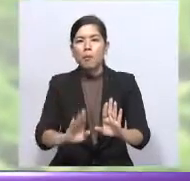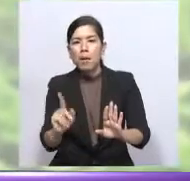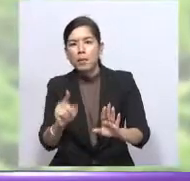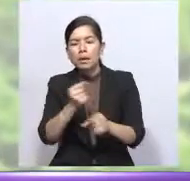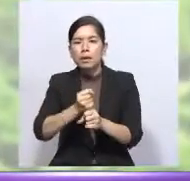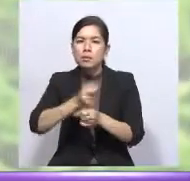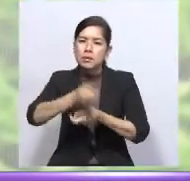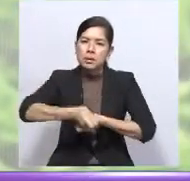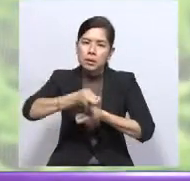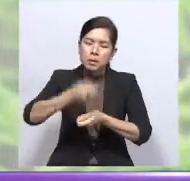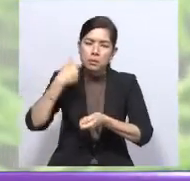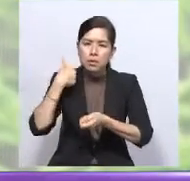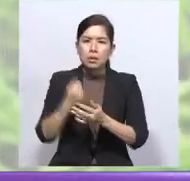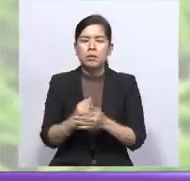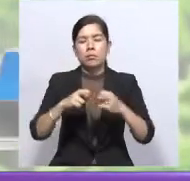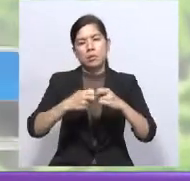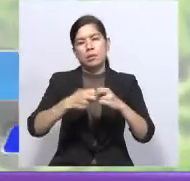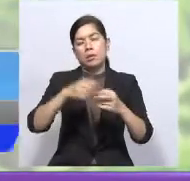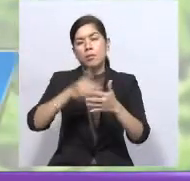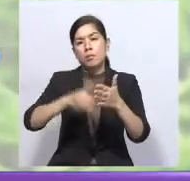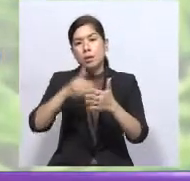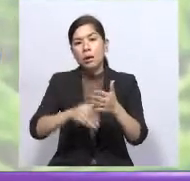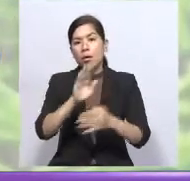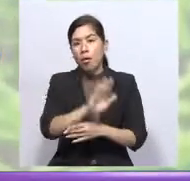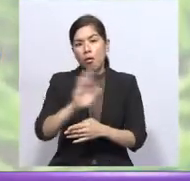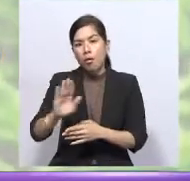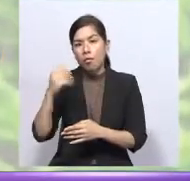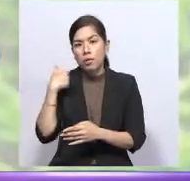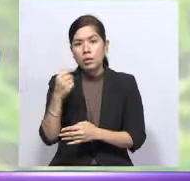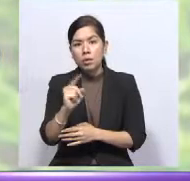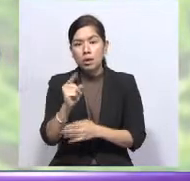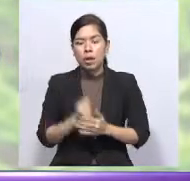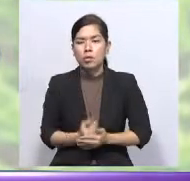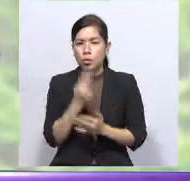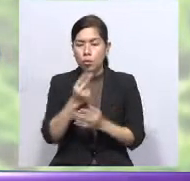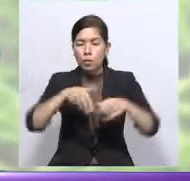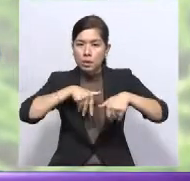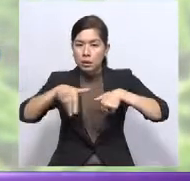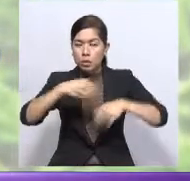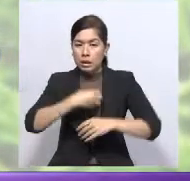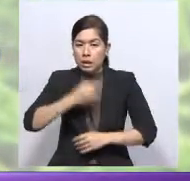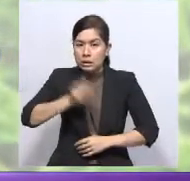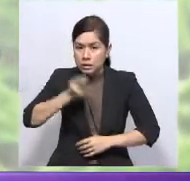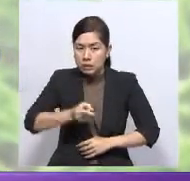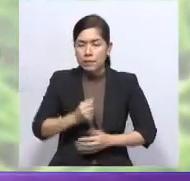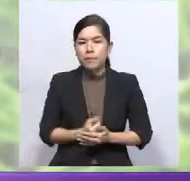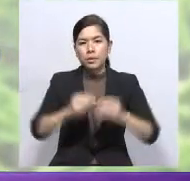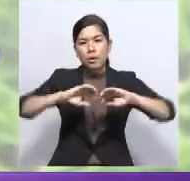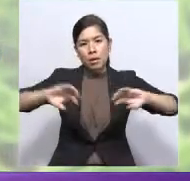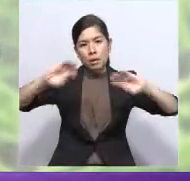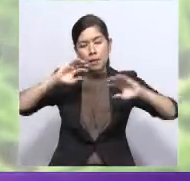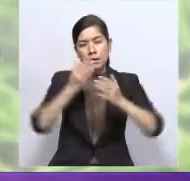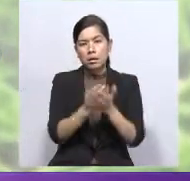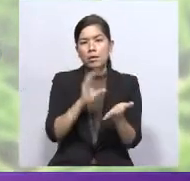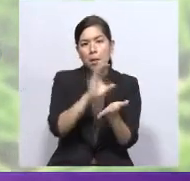ไมมันจะเข้าถึงอุปสรรคปัญหาของพื้นที่เขาหรือเปล่าตรงความต้องการของประชาชนหรือเปล่าไม่ใช่รัฐบาลเนี่ยเอาเงินตรงนี้ล